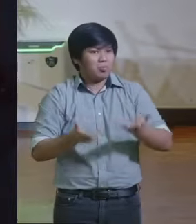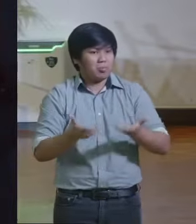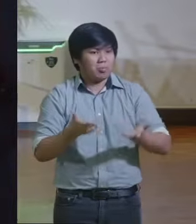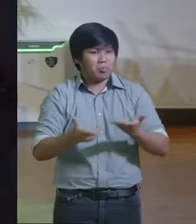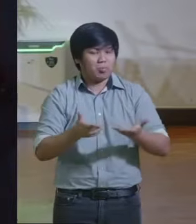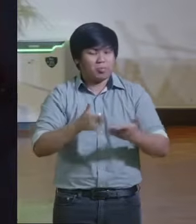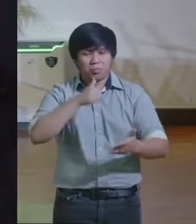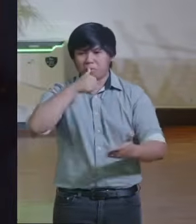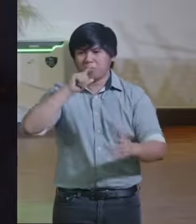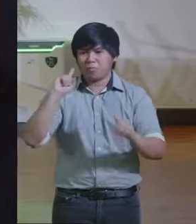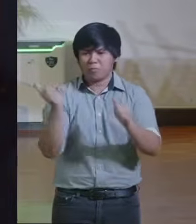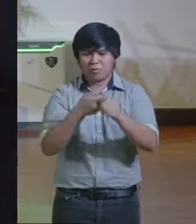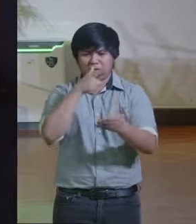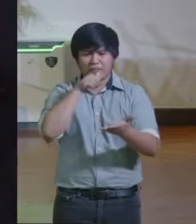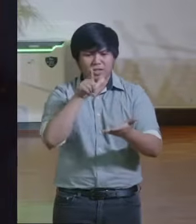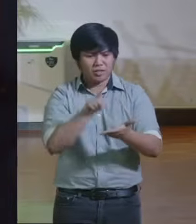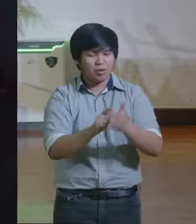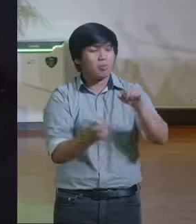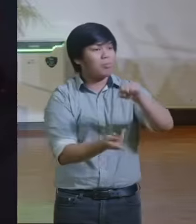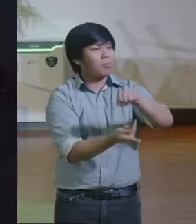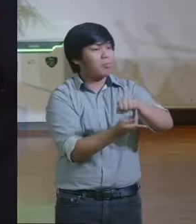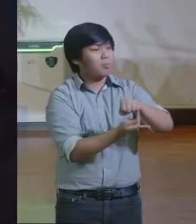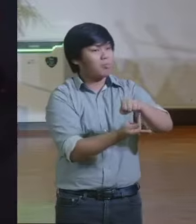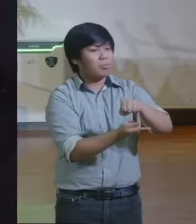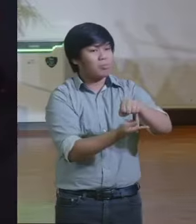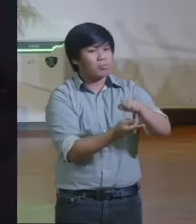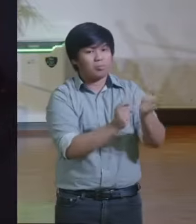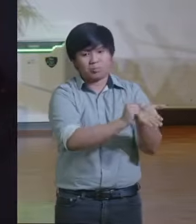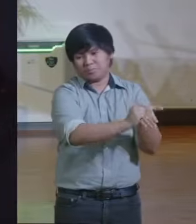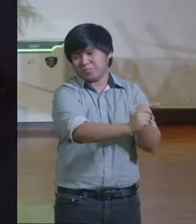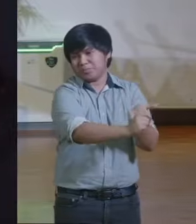unang aklat ng New Testament na nasulat.